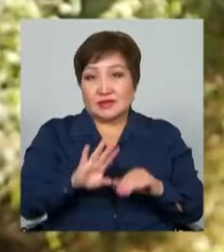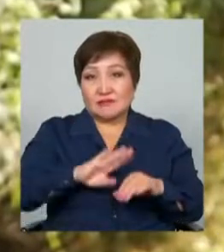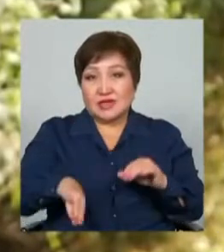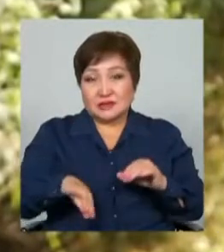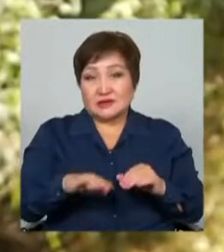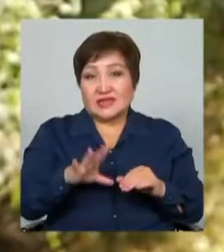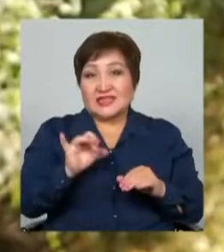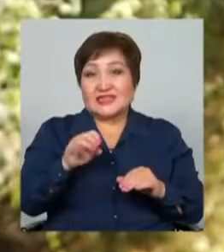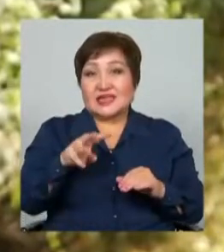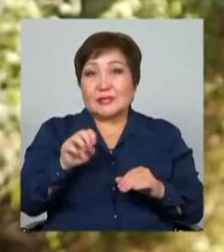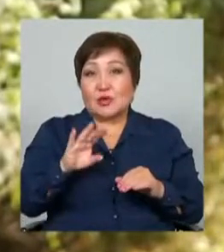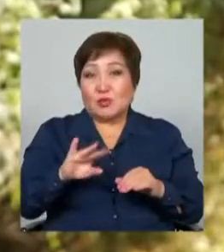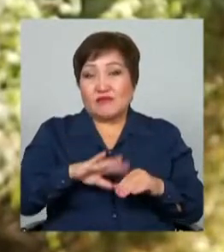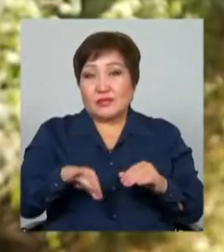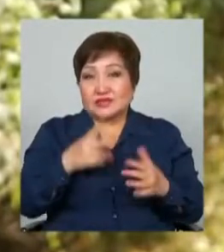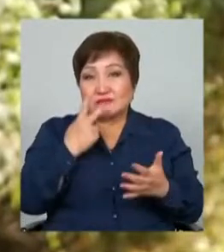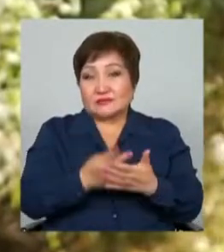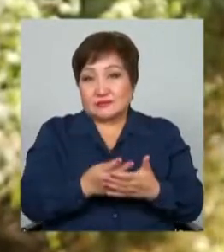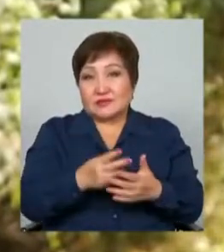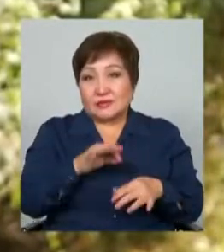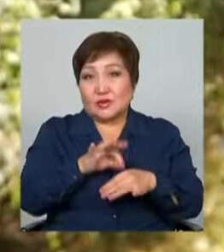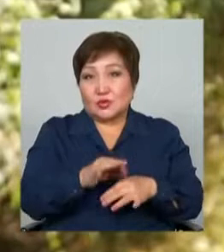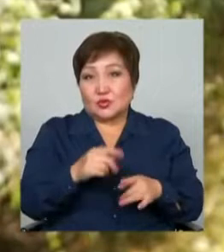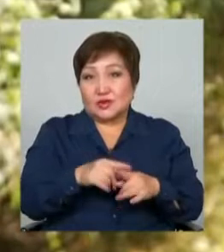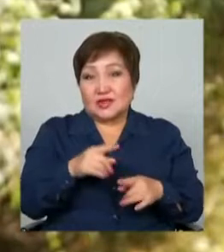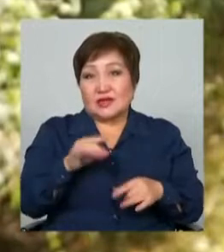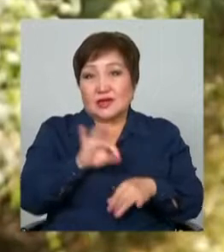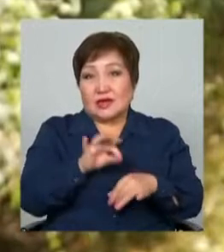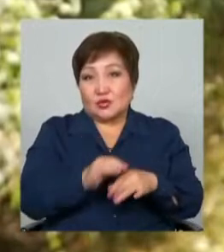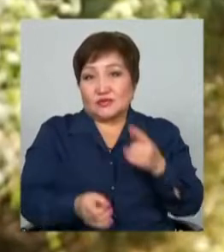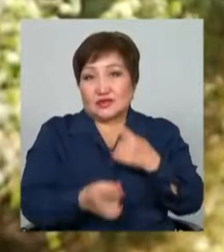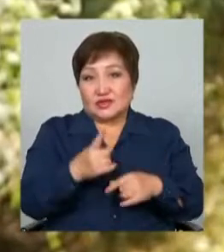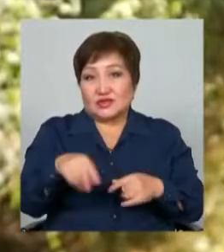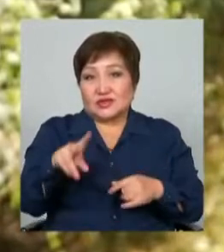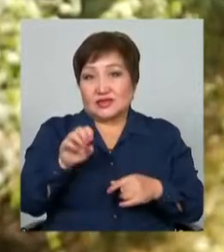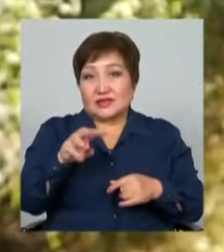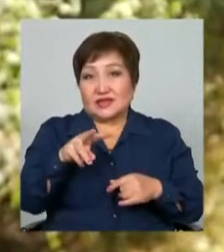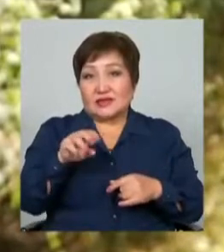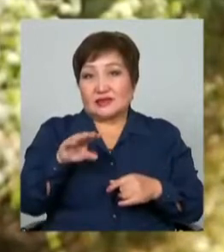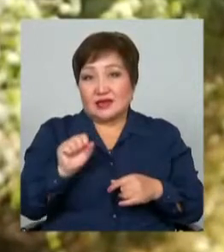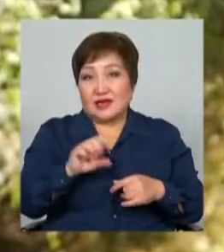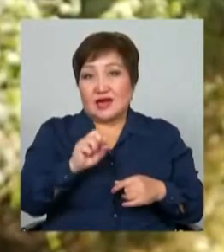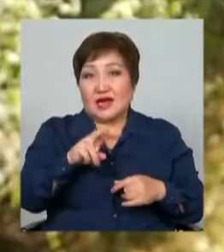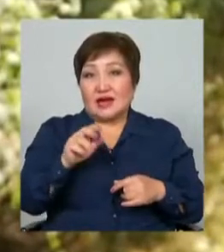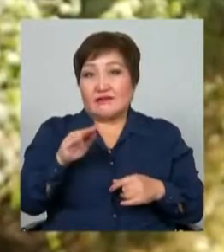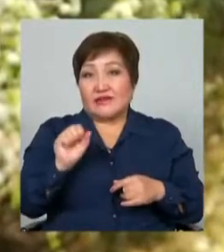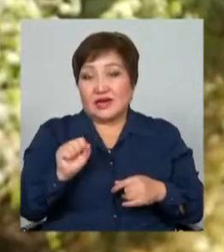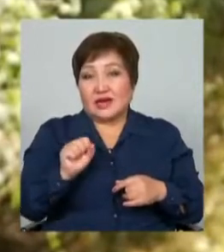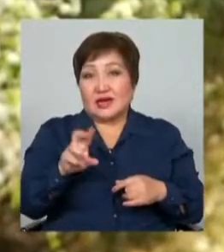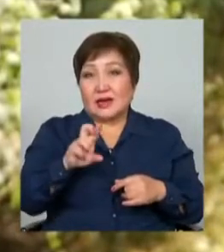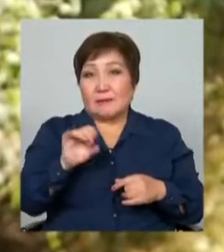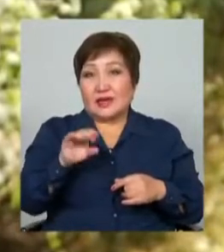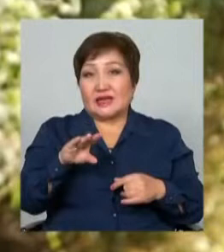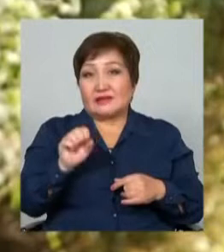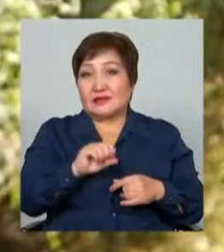Мынау аланда тошылық тудыратын вирустар ол дельта, альфа, бета,